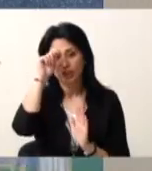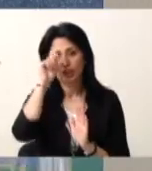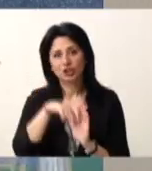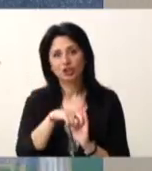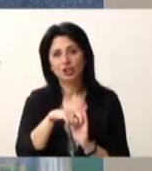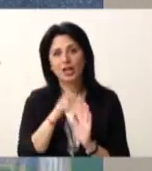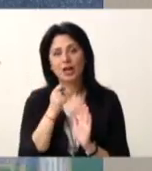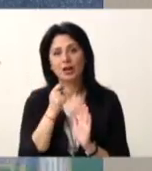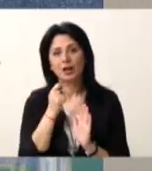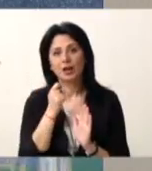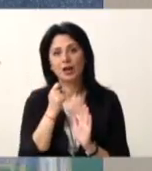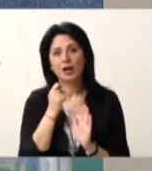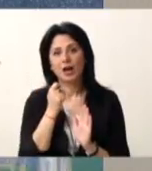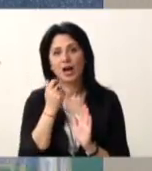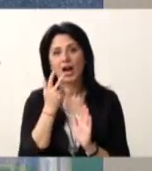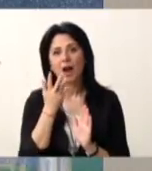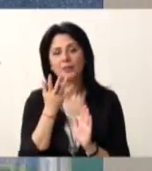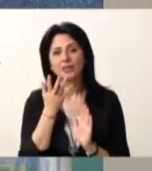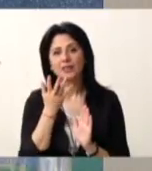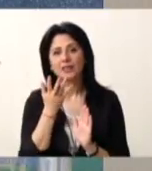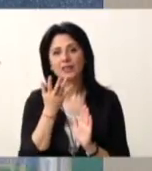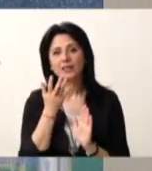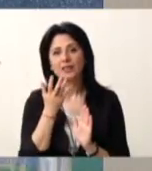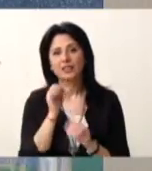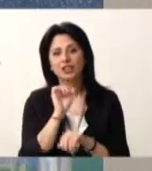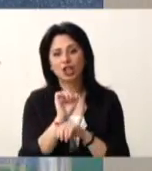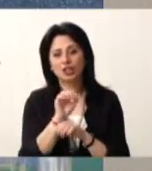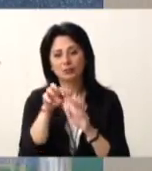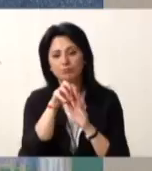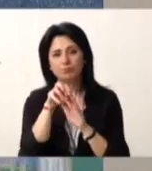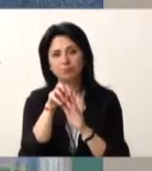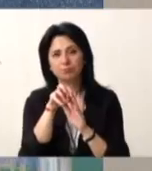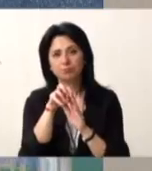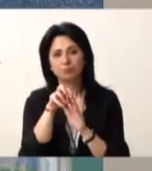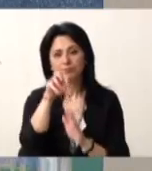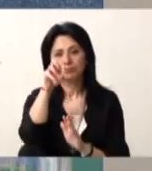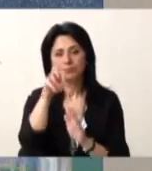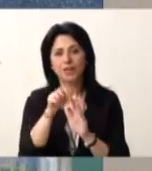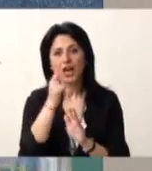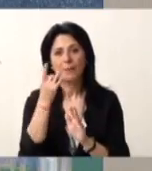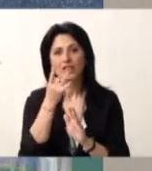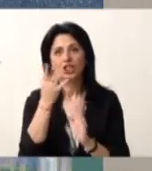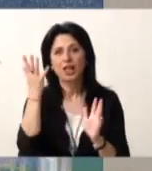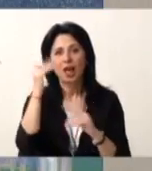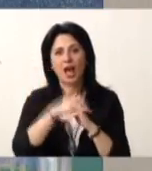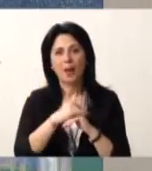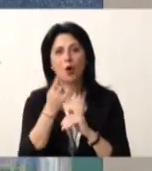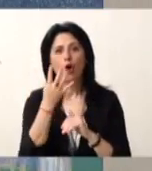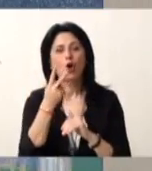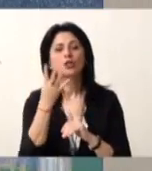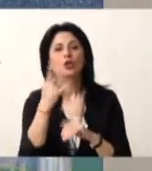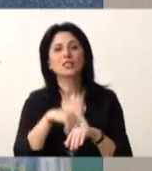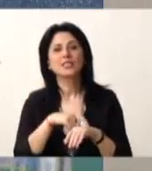ქთავსის, რამდენ ხანს ჩერდება საყლაპავში, რამდენ ჯერ ხდება დღეღამის